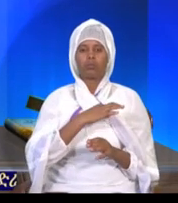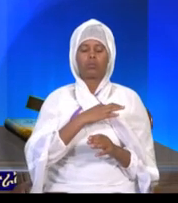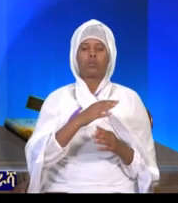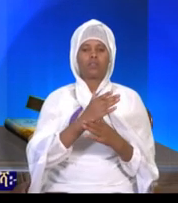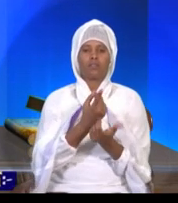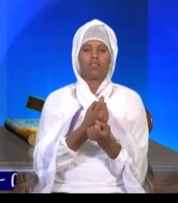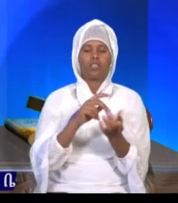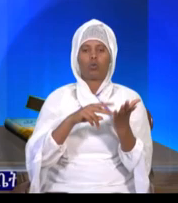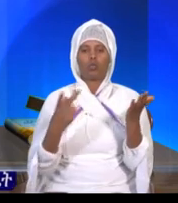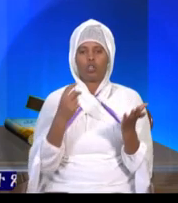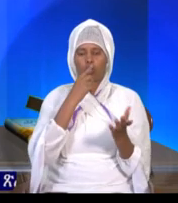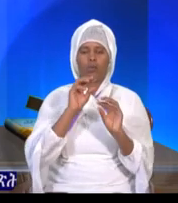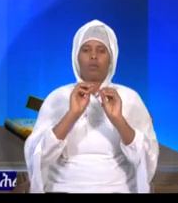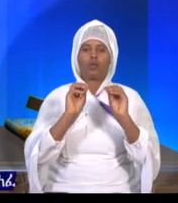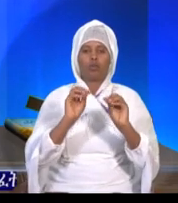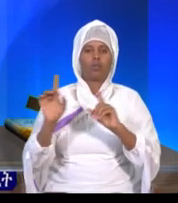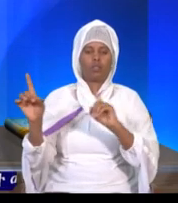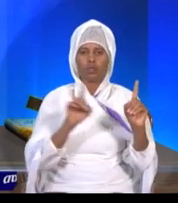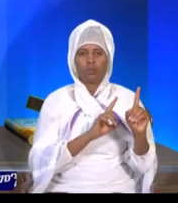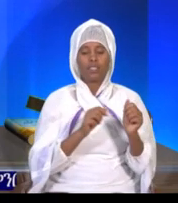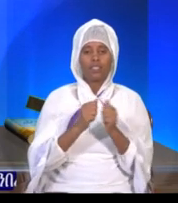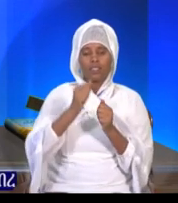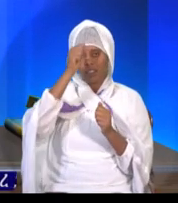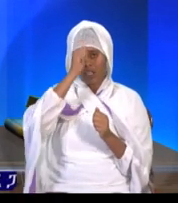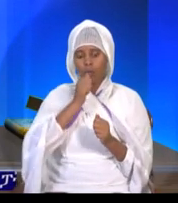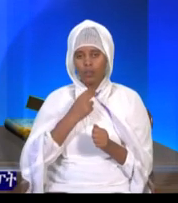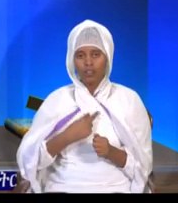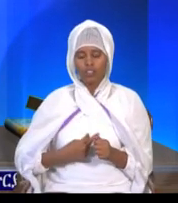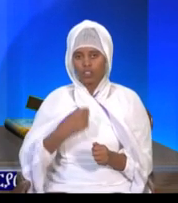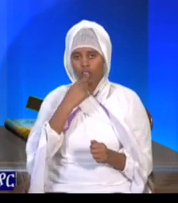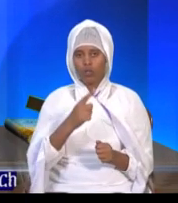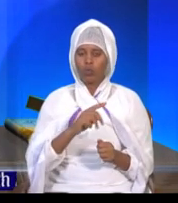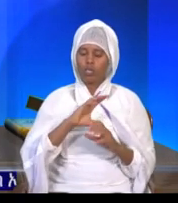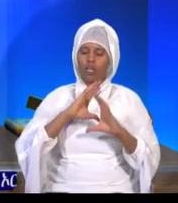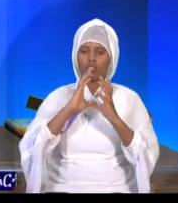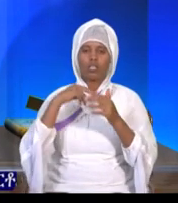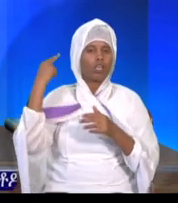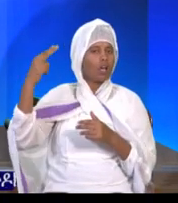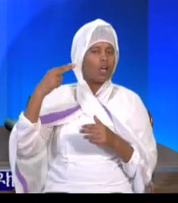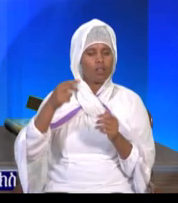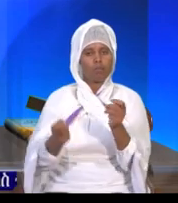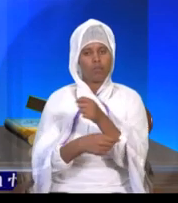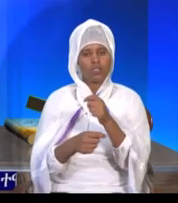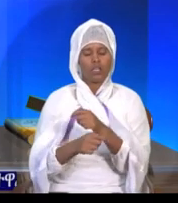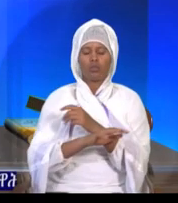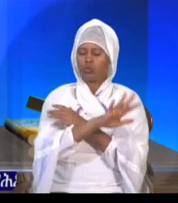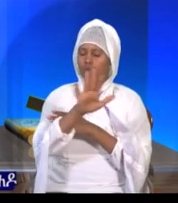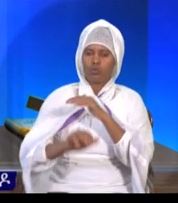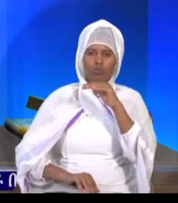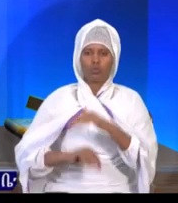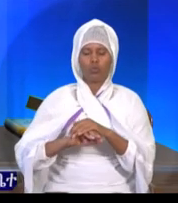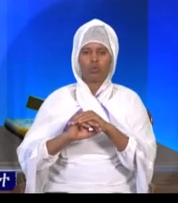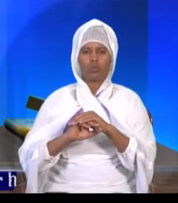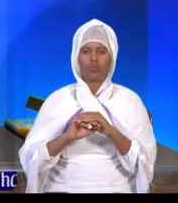ከላ እሶም ምሂሮም ገሲፆም ምድራዊ ዘይኮነ ናይ ዘለኣለም መቕፃዕቲ በዚ ዕለት